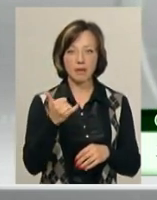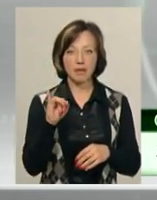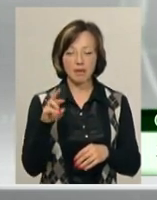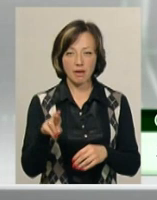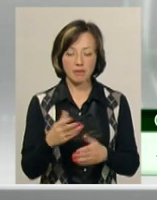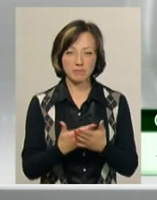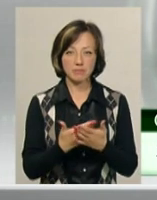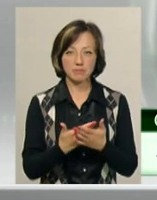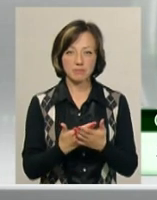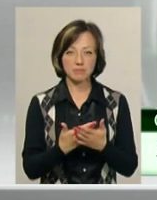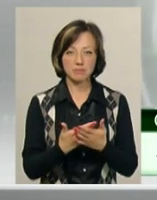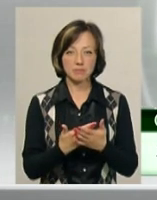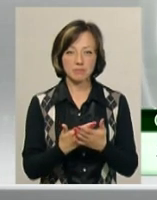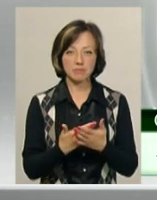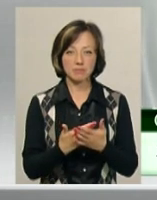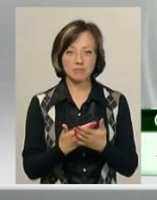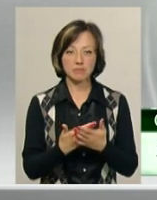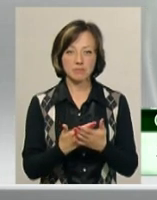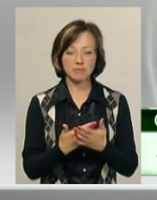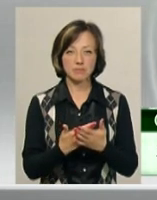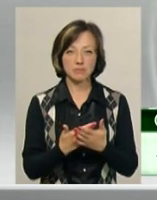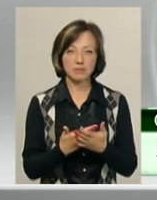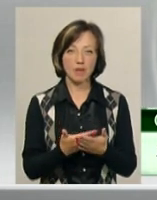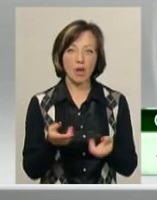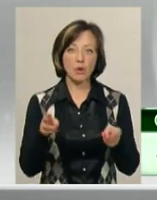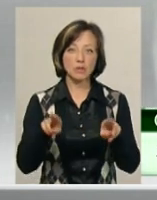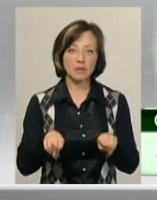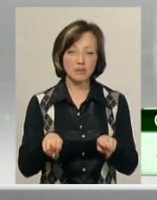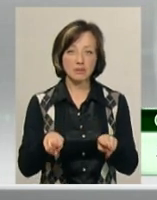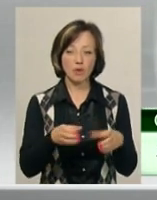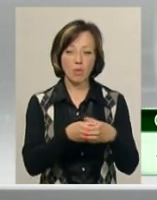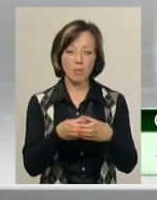скажімо, там певними грандами, а остальні команди